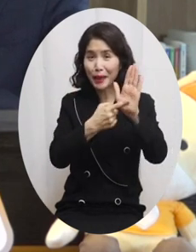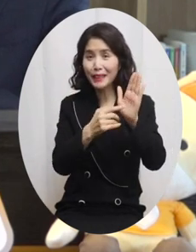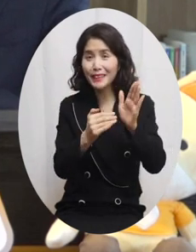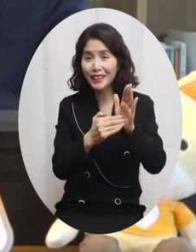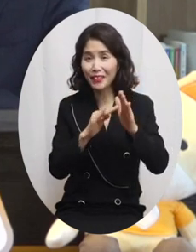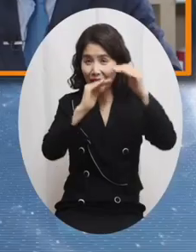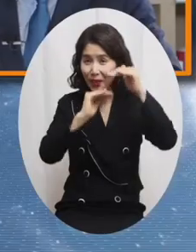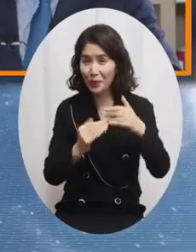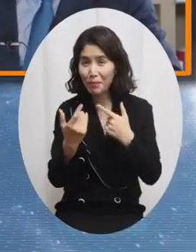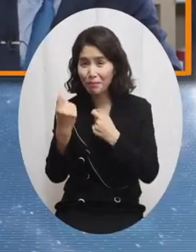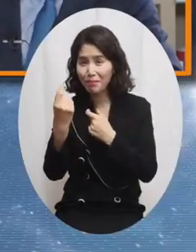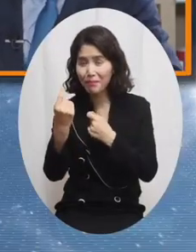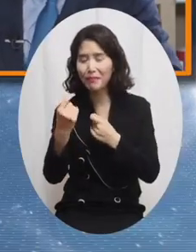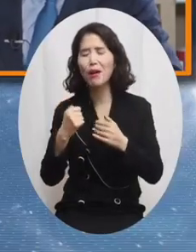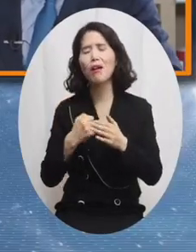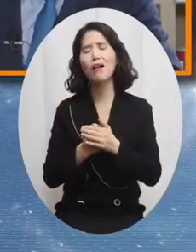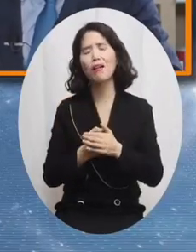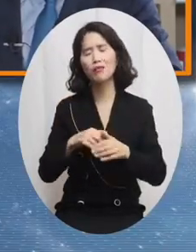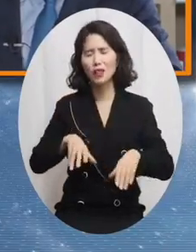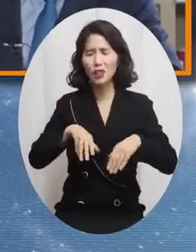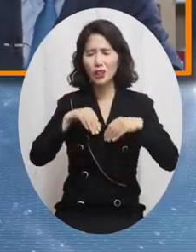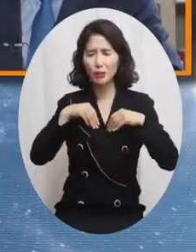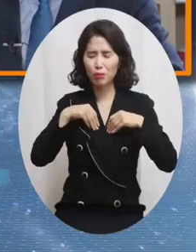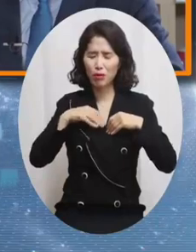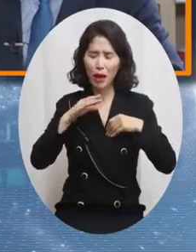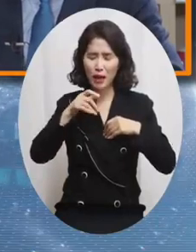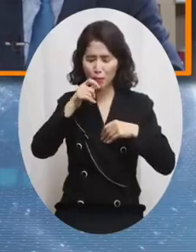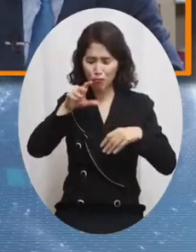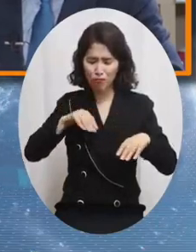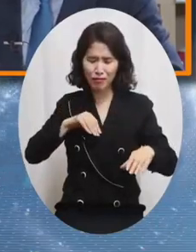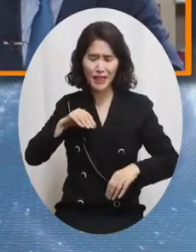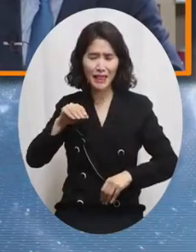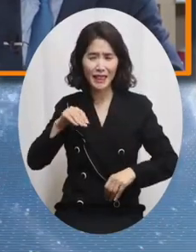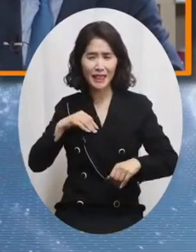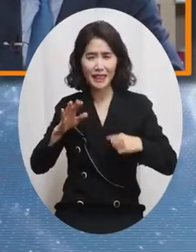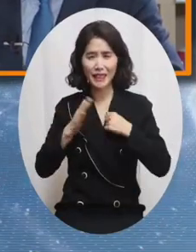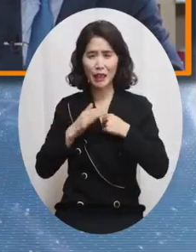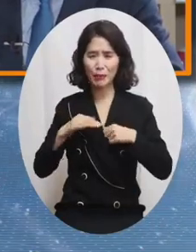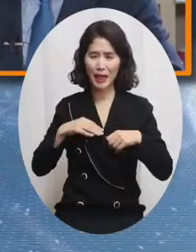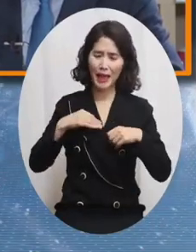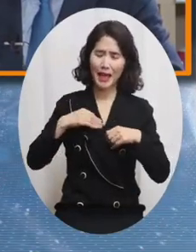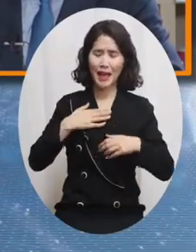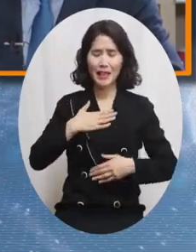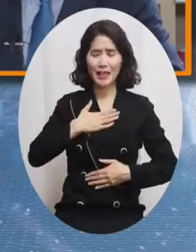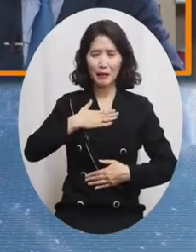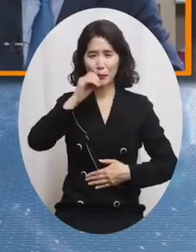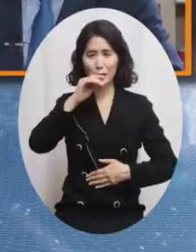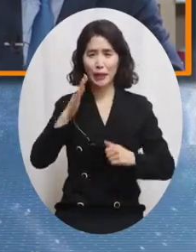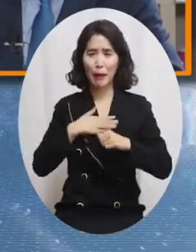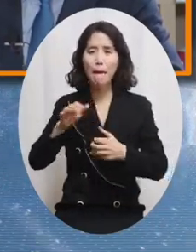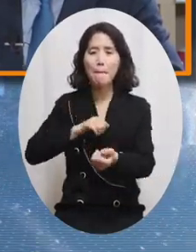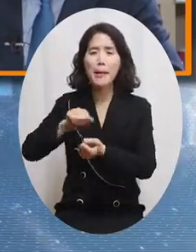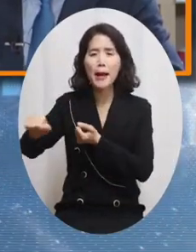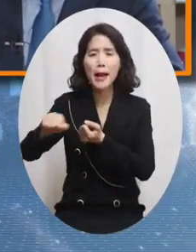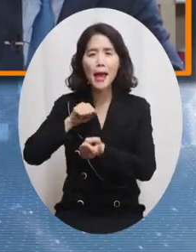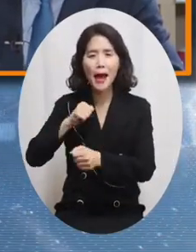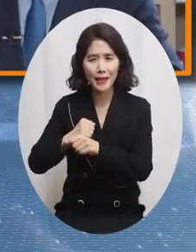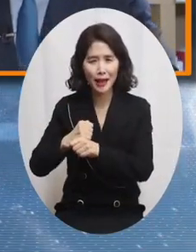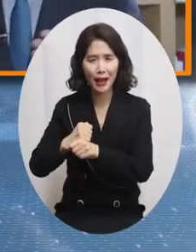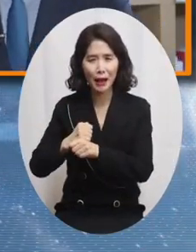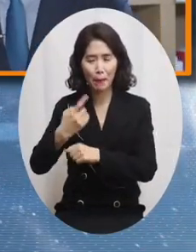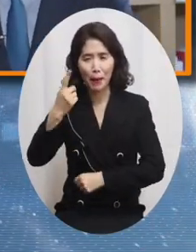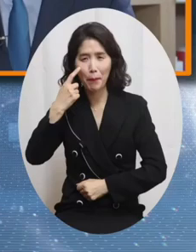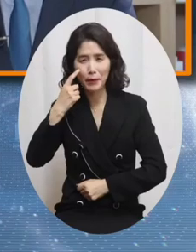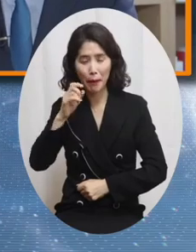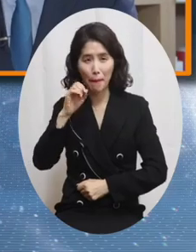것 같습니다. 맞습니다. 예, 예. 그래서 이불이 눅눅한 건 이걸 좀 한번 그 빨래를 해드리자. 그래서